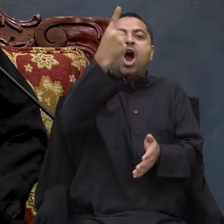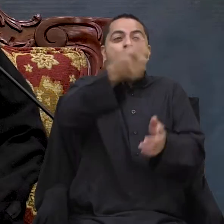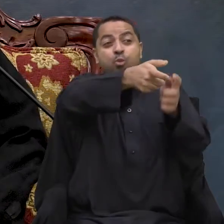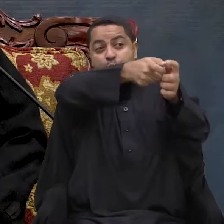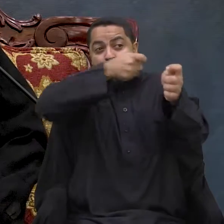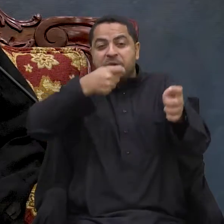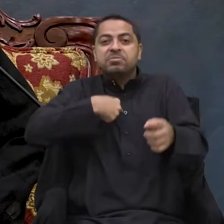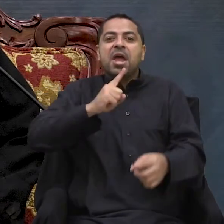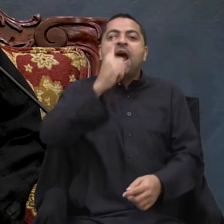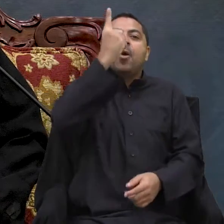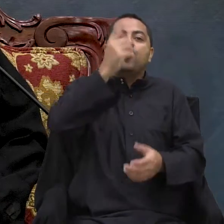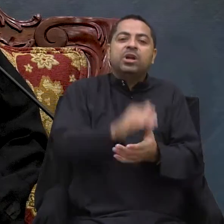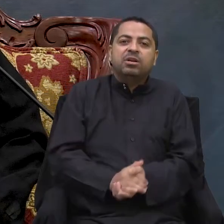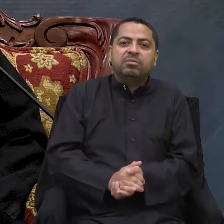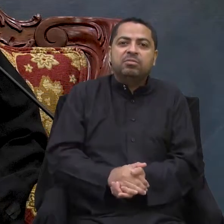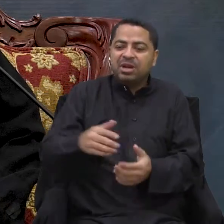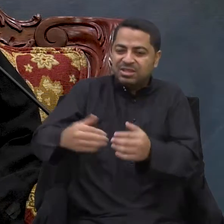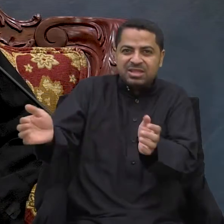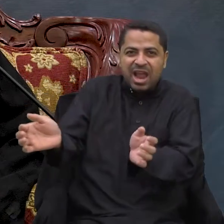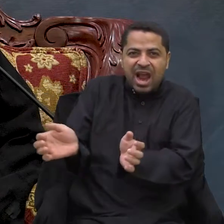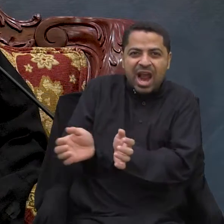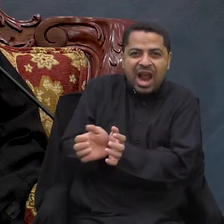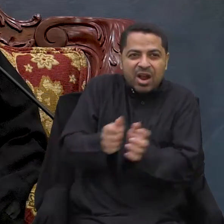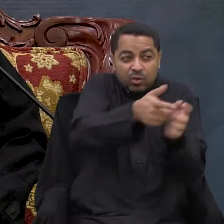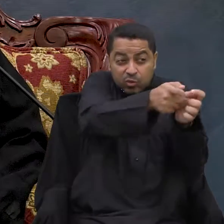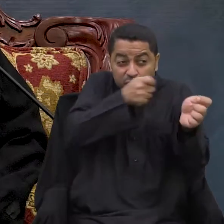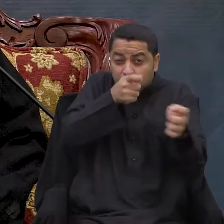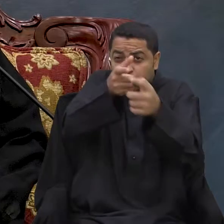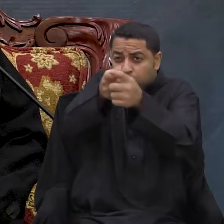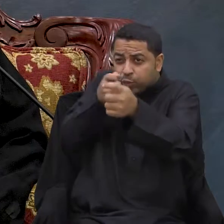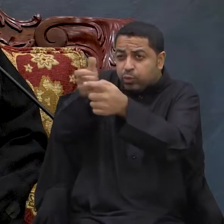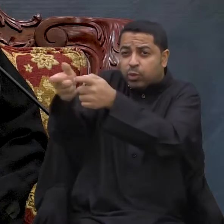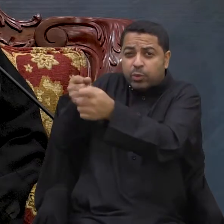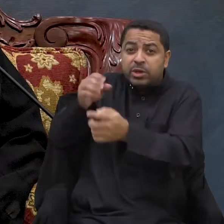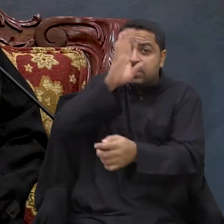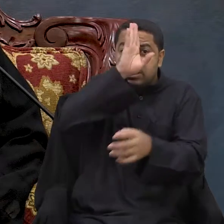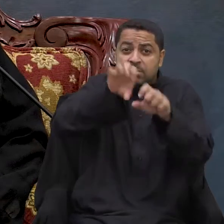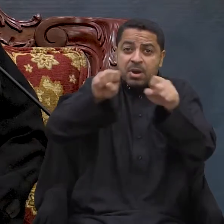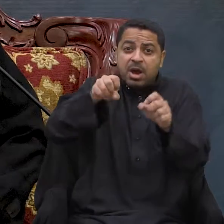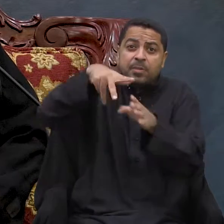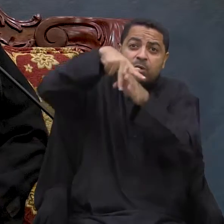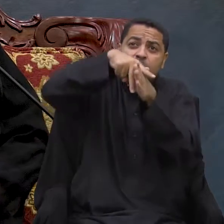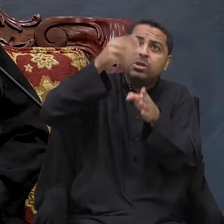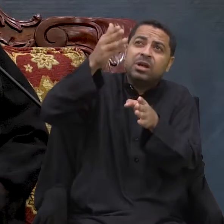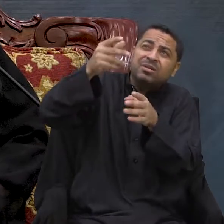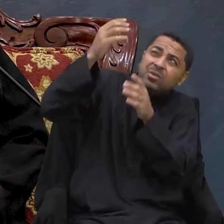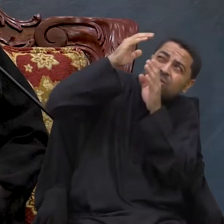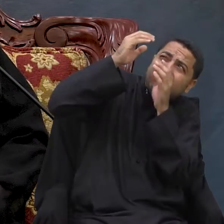بسهم، فتتابعت السهام على جهة الحسين